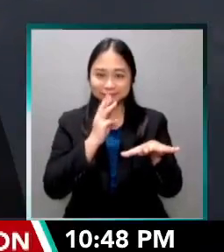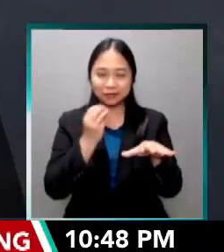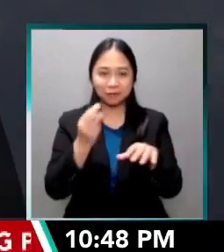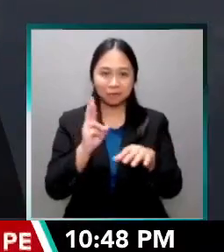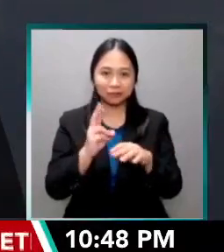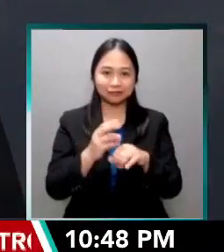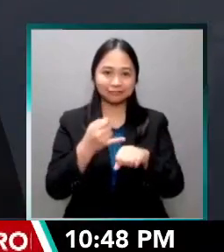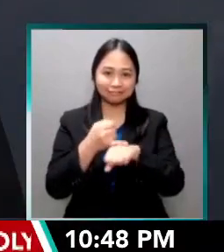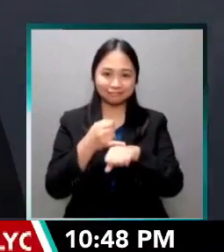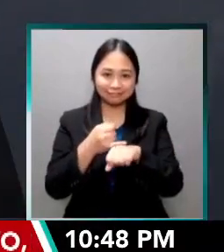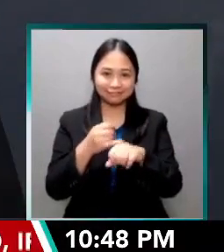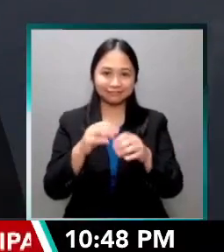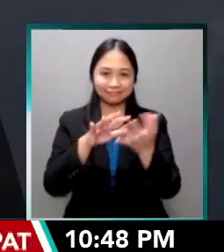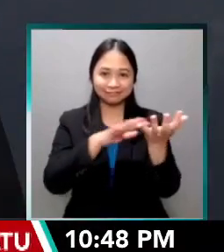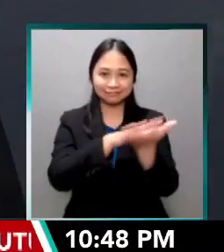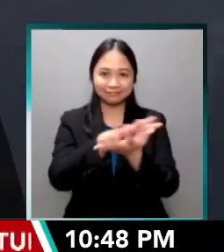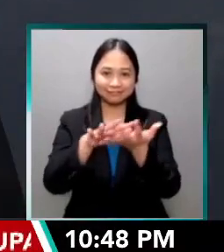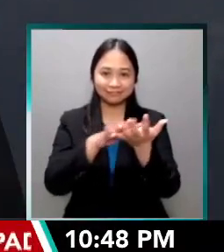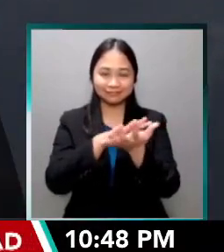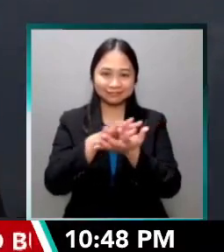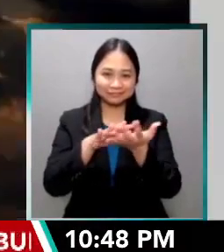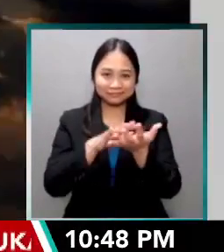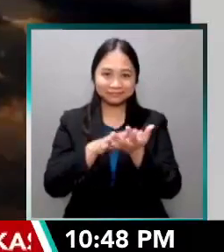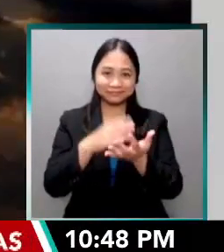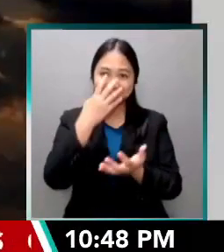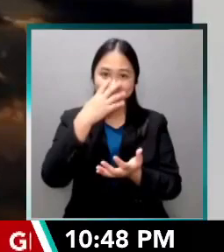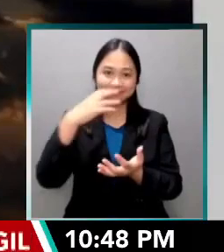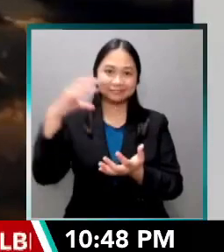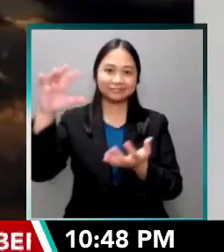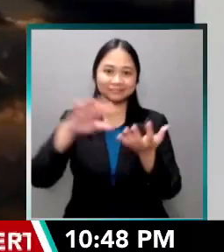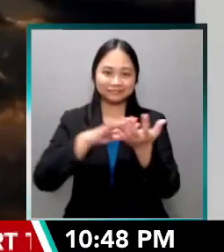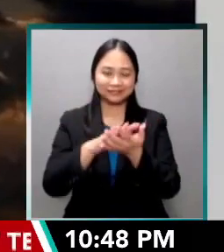ang sinag ng araw kaya nagkukulay rainbow.